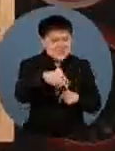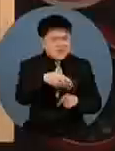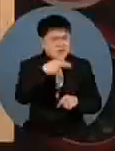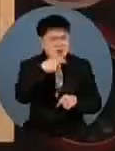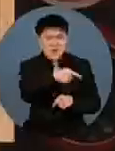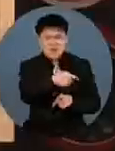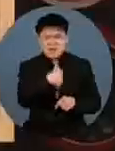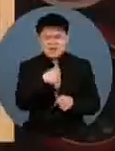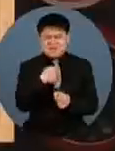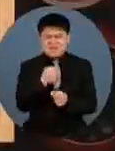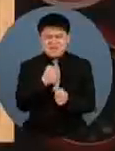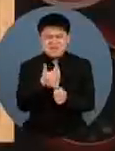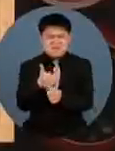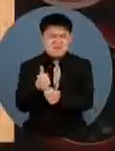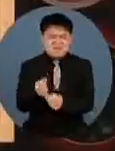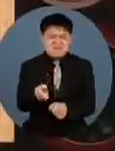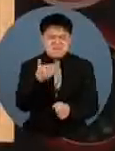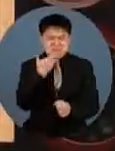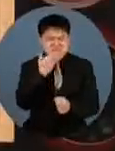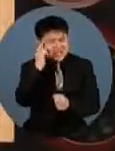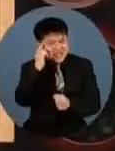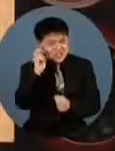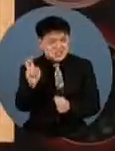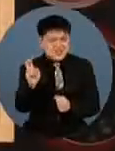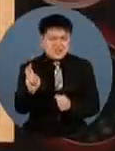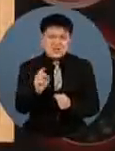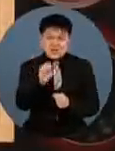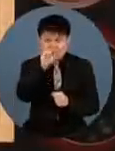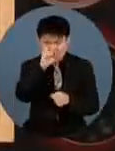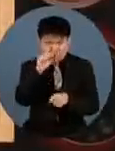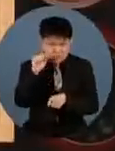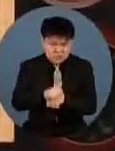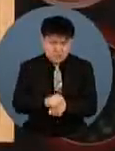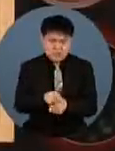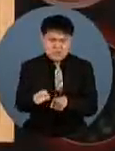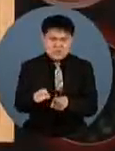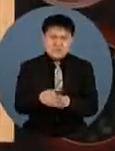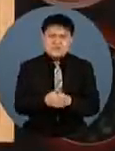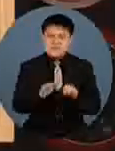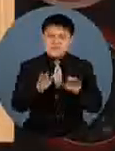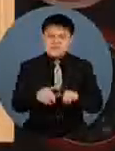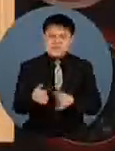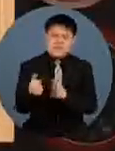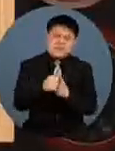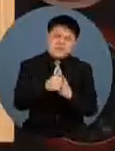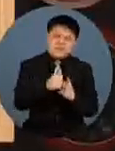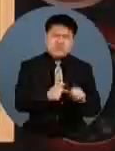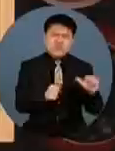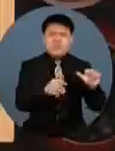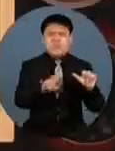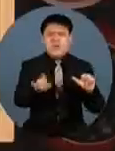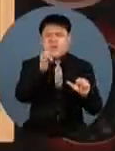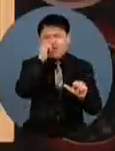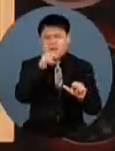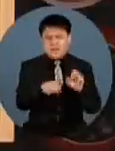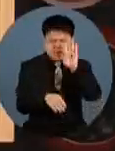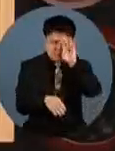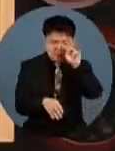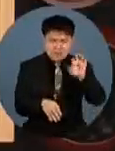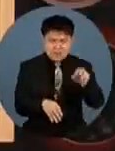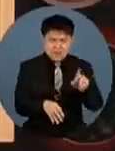있습니다. 자, 박영훈 구단도 상대 전적의 열세를 빨리 디뎌야 되는데요. 이겨야 되는데.